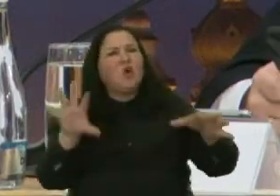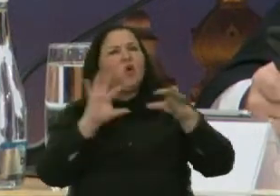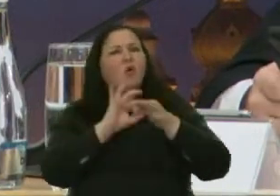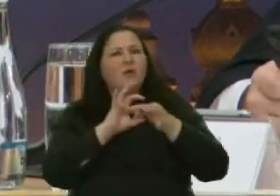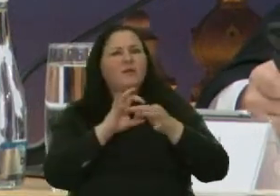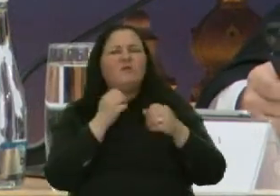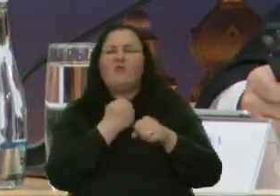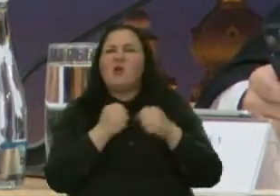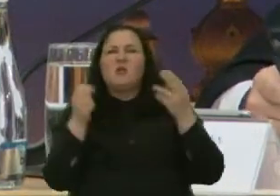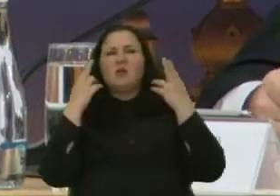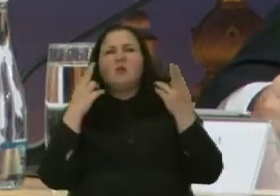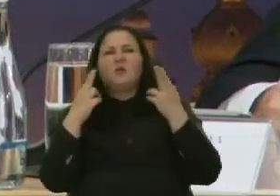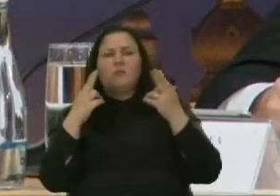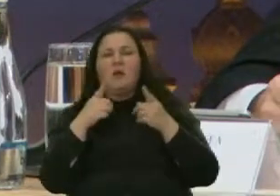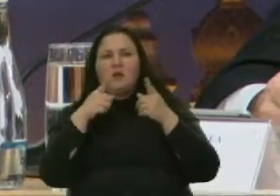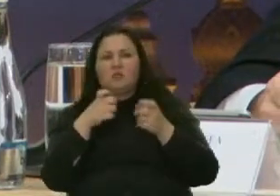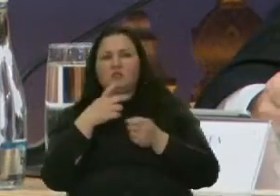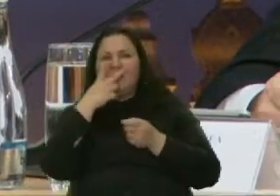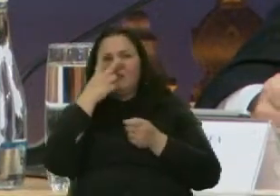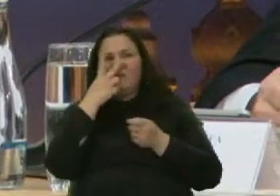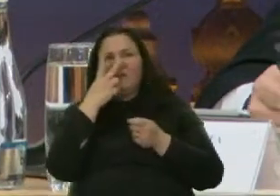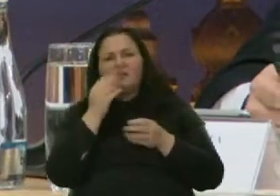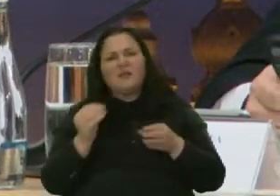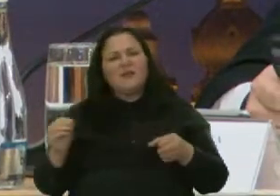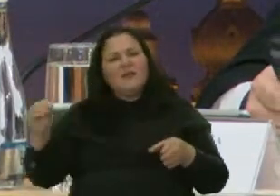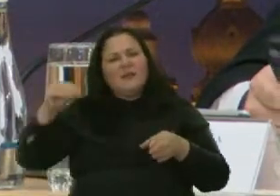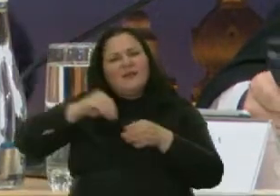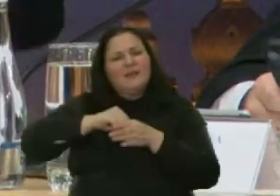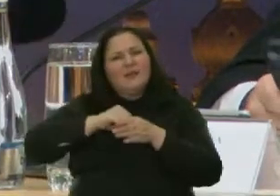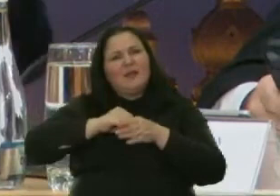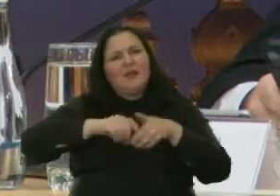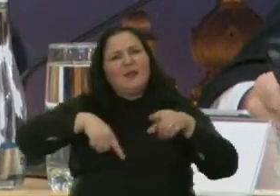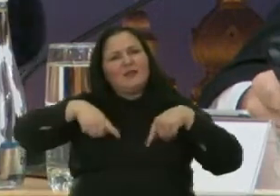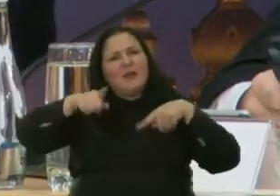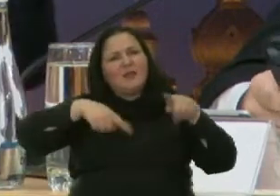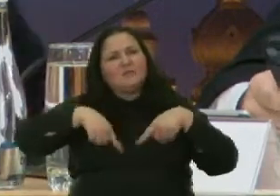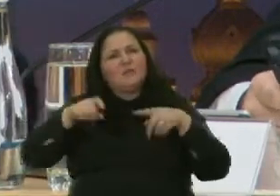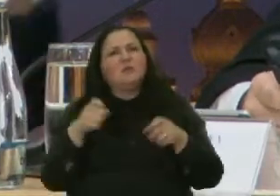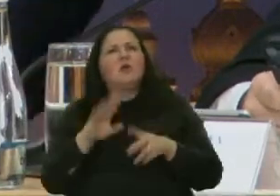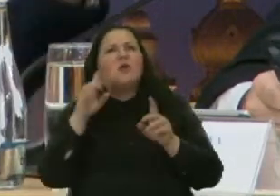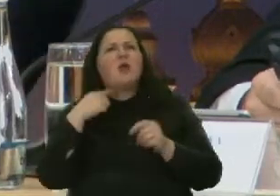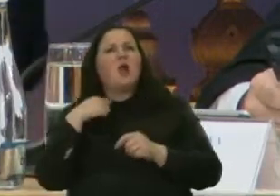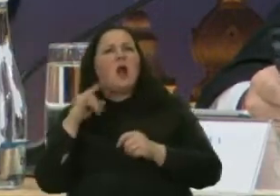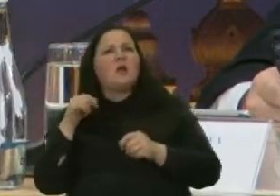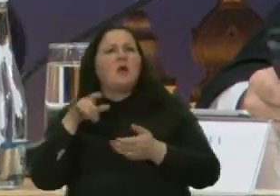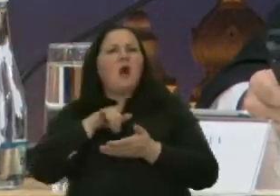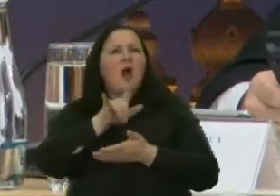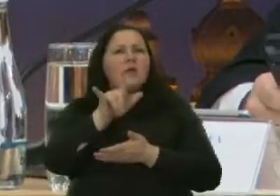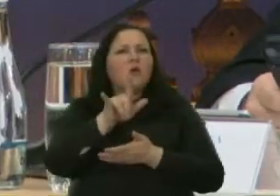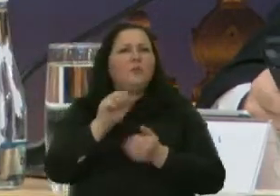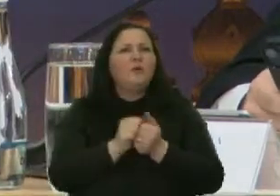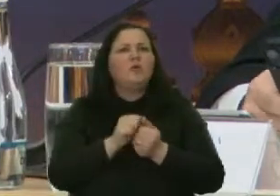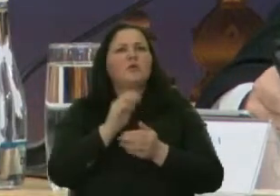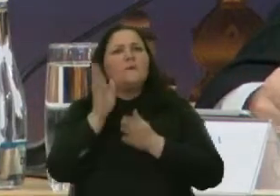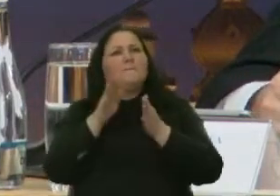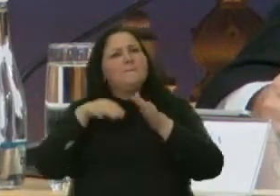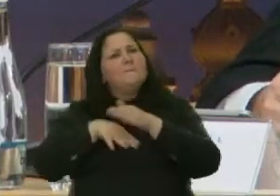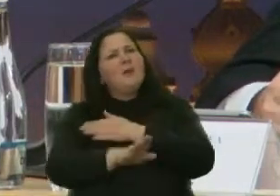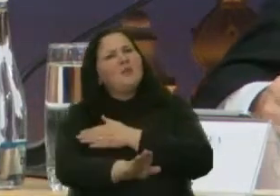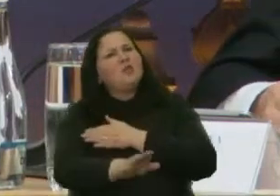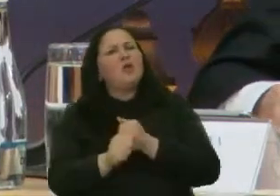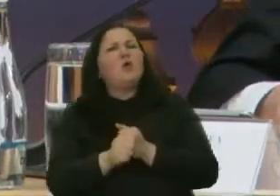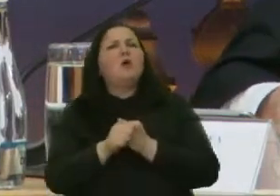importantă de fapt atunci realizezi integrarea transportului intermodal ai legătură gară aeroport ai metrou tren tren